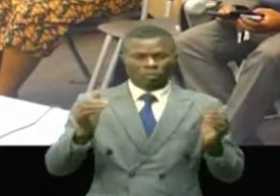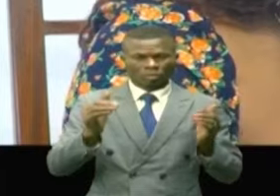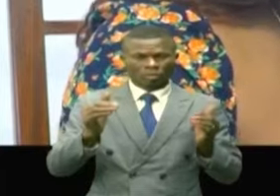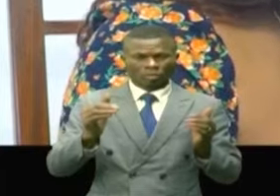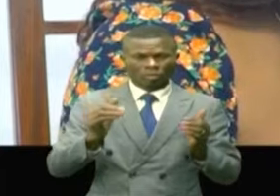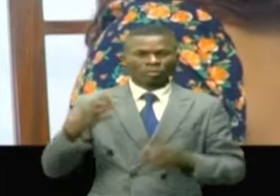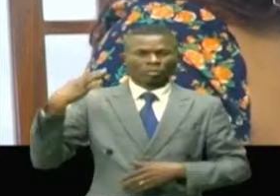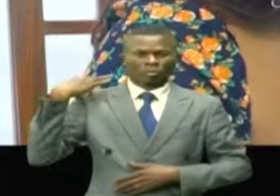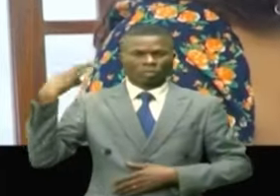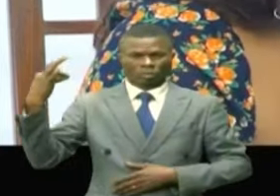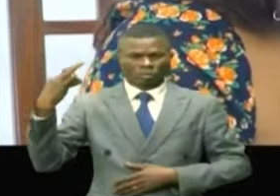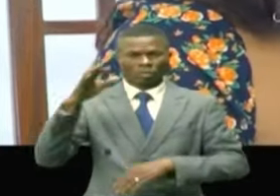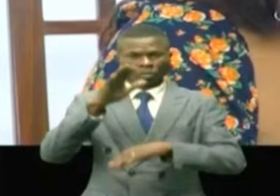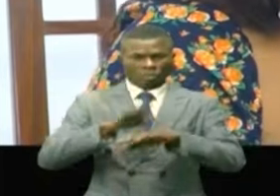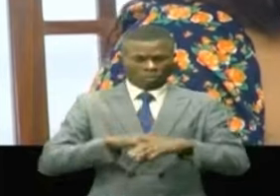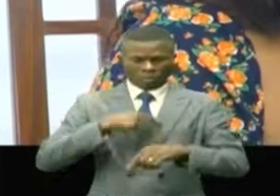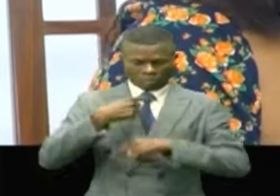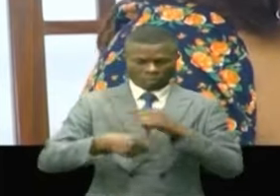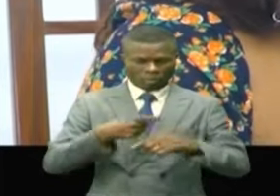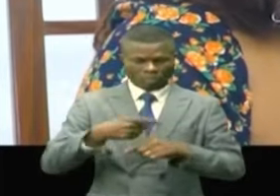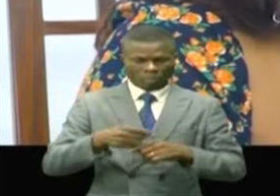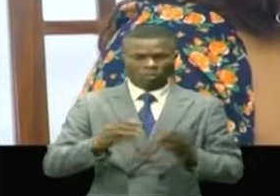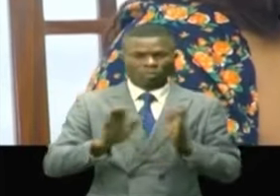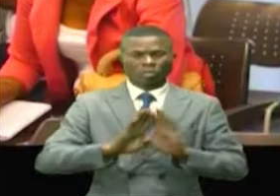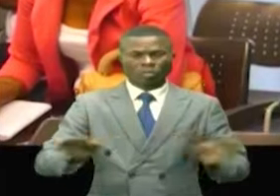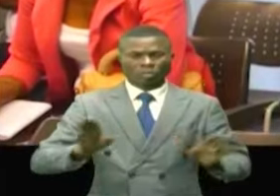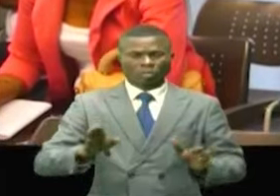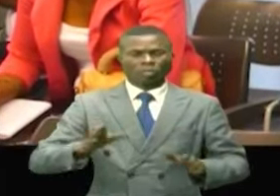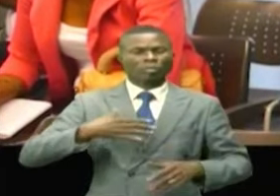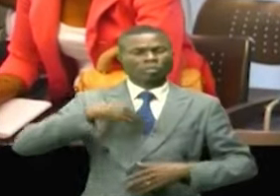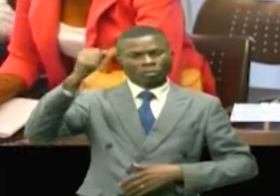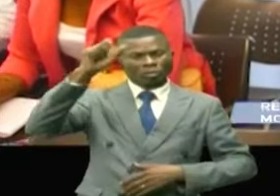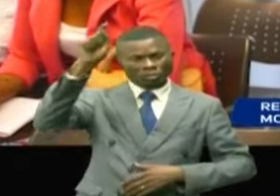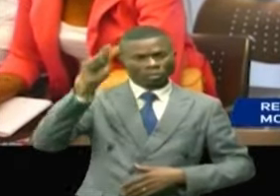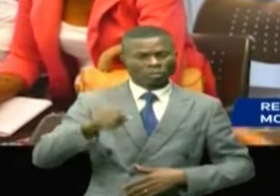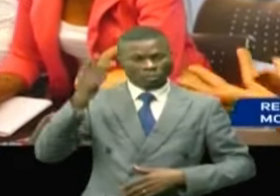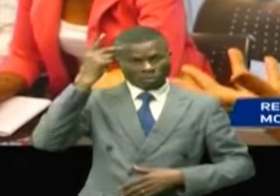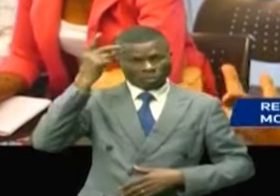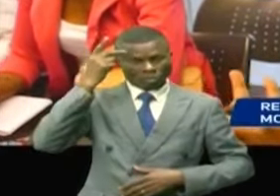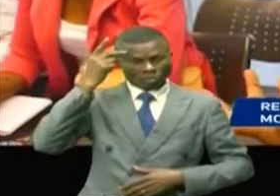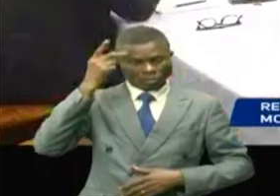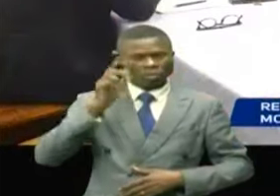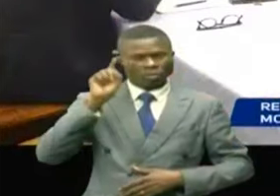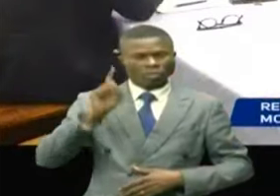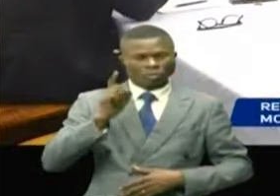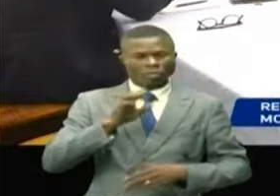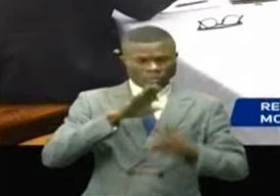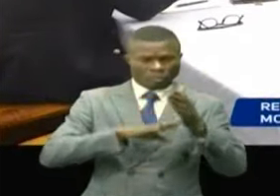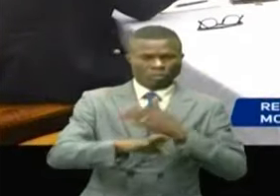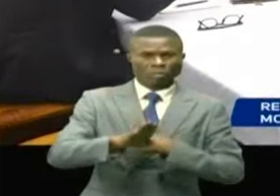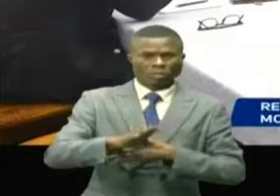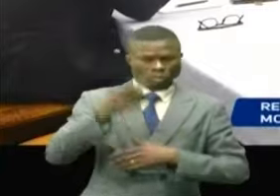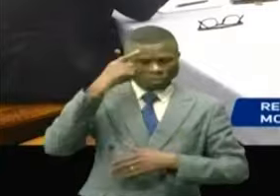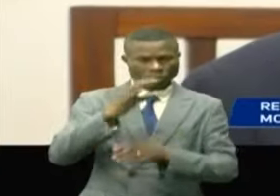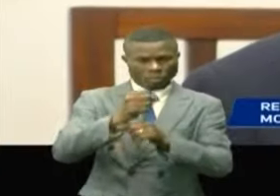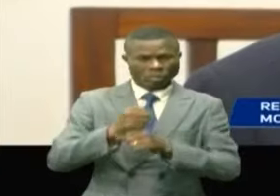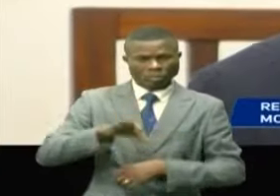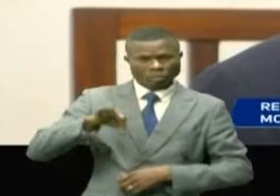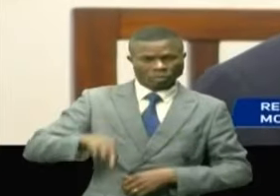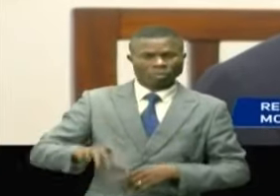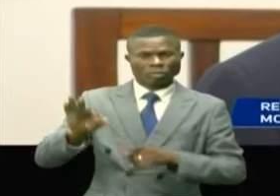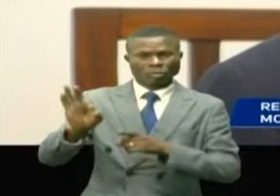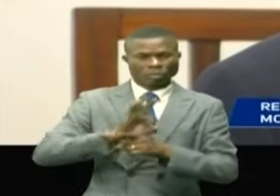candidature est donc lancé les potentiels Laura de Kinshasa sont appelés à souscrire pour bénéficier des